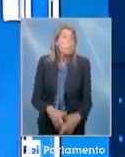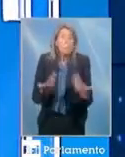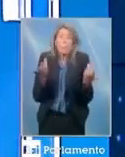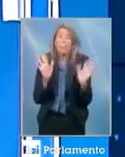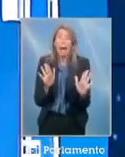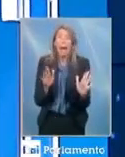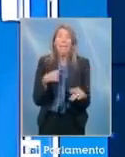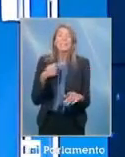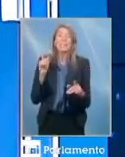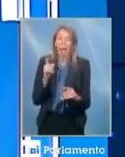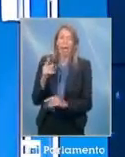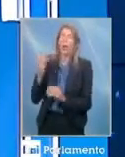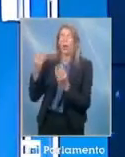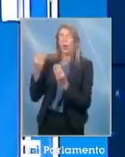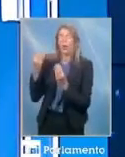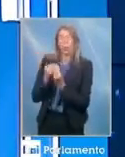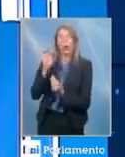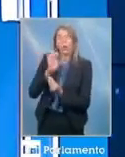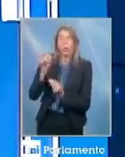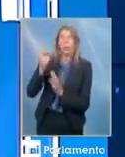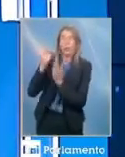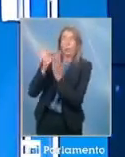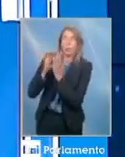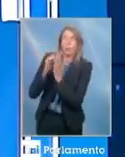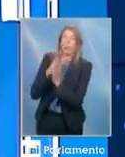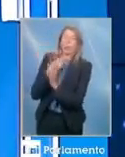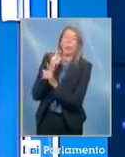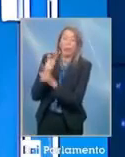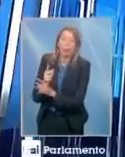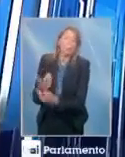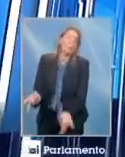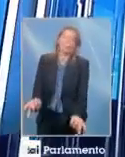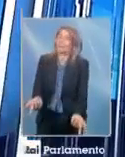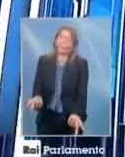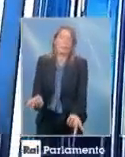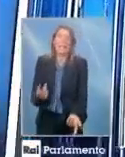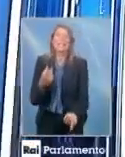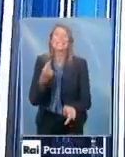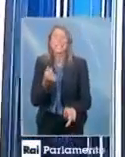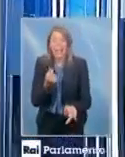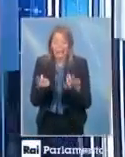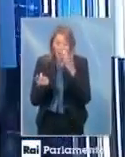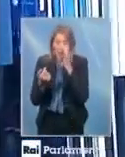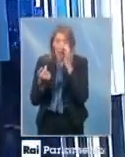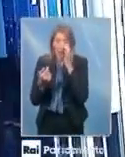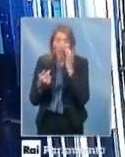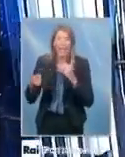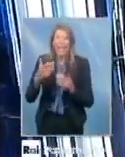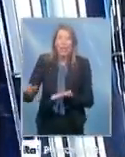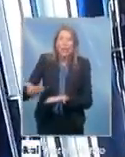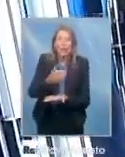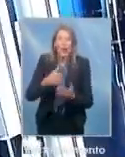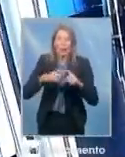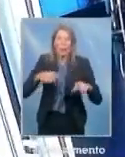a sentire i parametri dell'Unione Europea. Togliere le tasse vuol dire mancati introiti per le casse dello Stato e come li rimettiamo quei soldi là dentro se poi la Banca